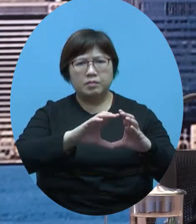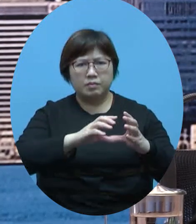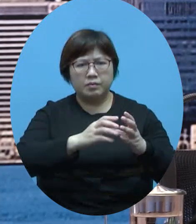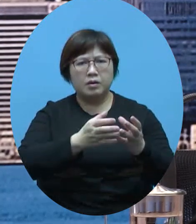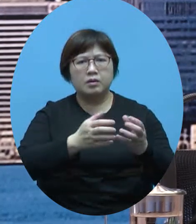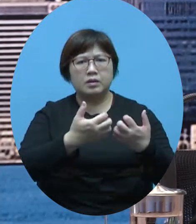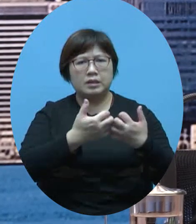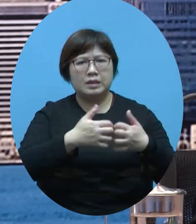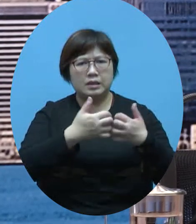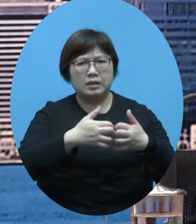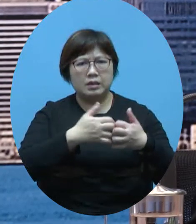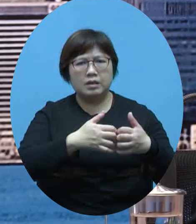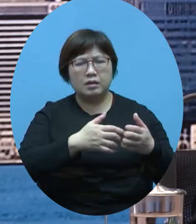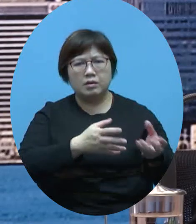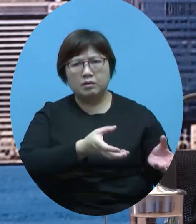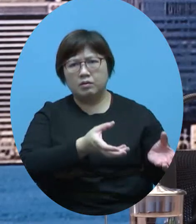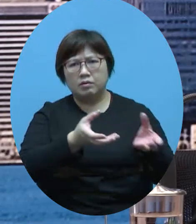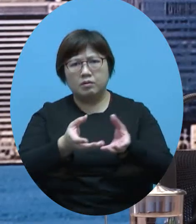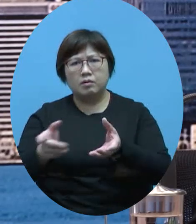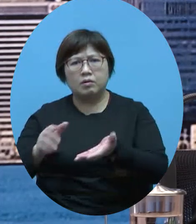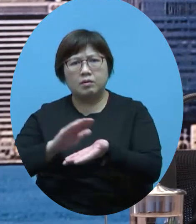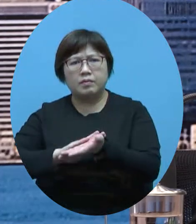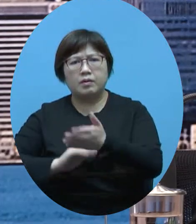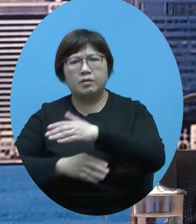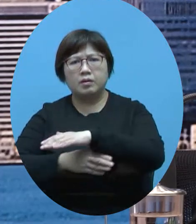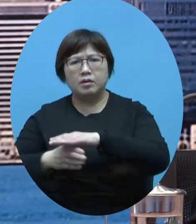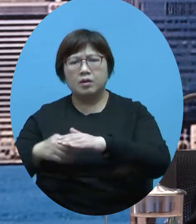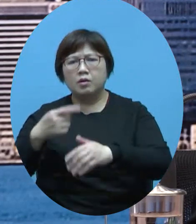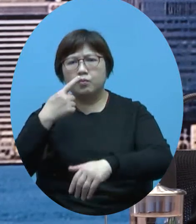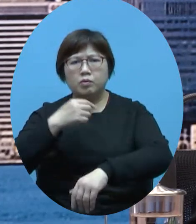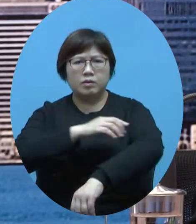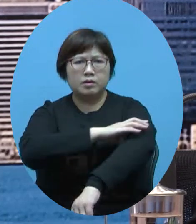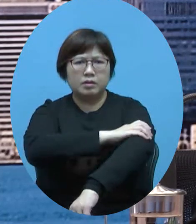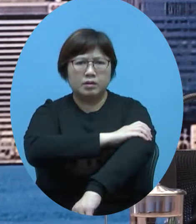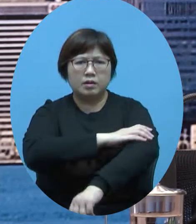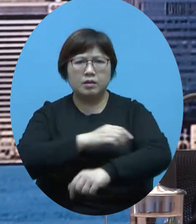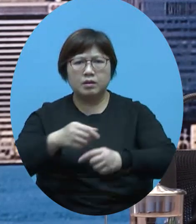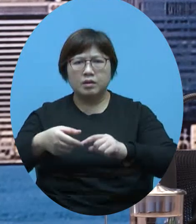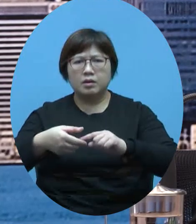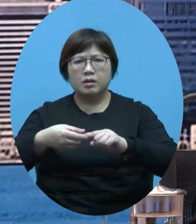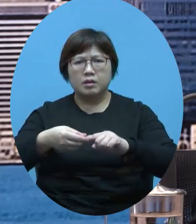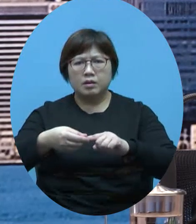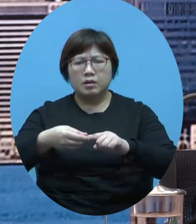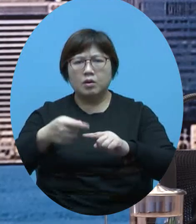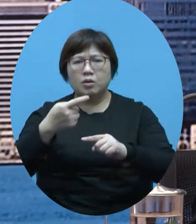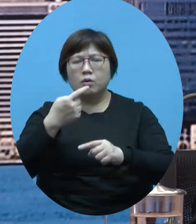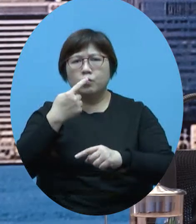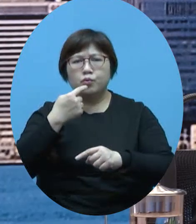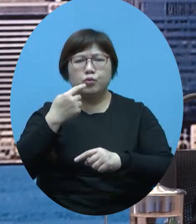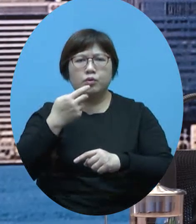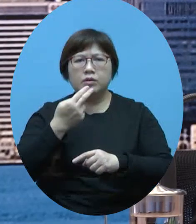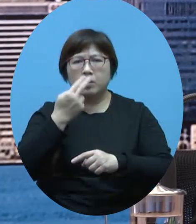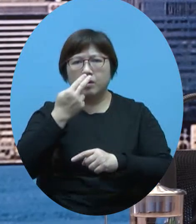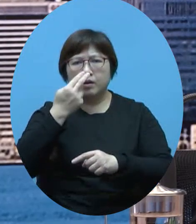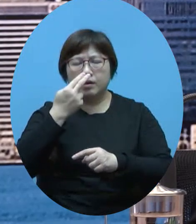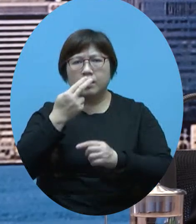去相關的病房，裡面呢包括呢就是血壓計啦、夾手指度那個血氧飽和度的監